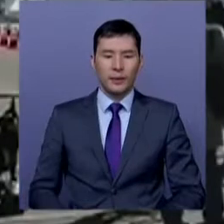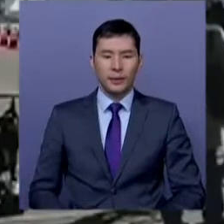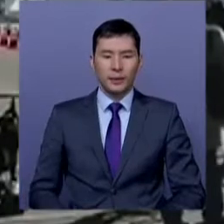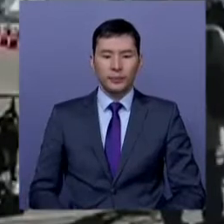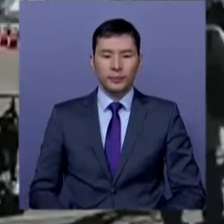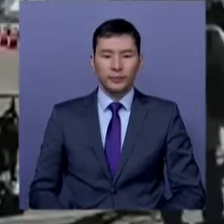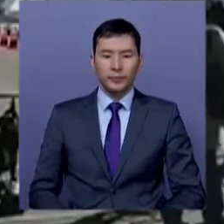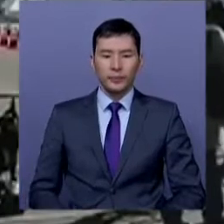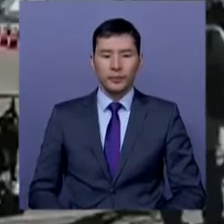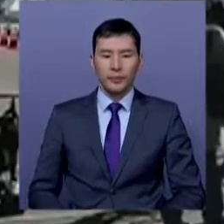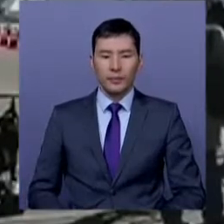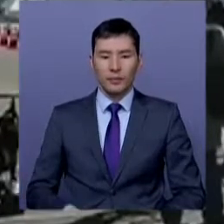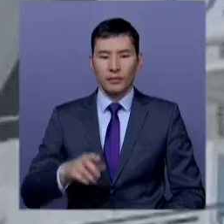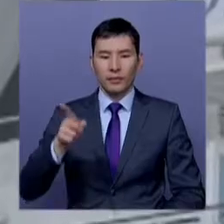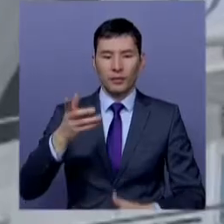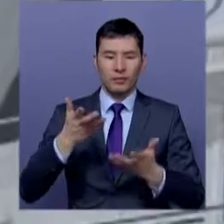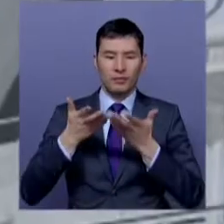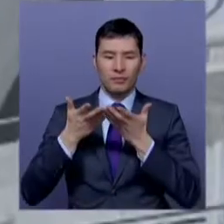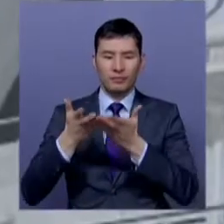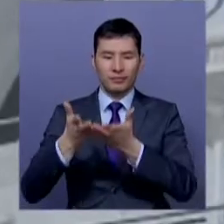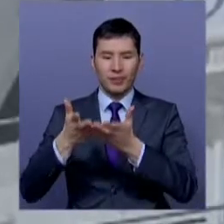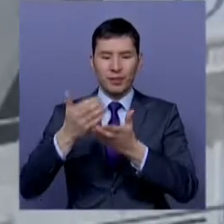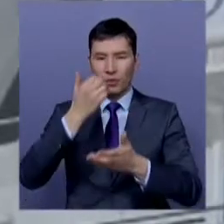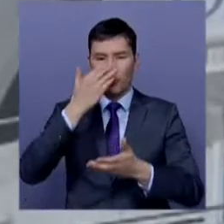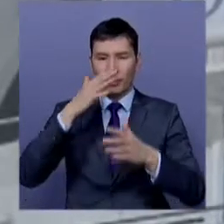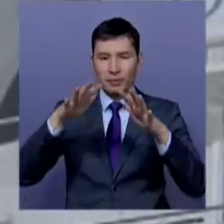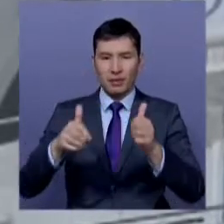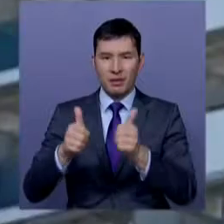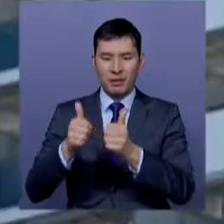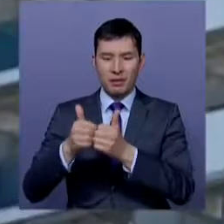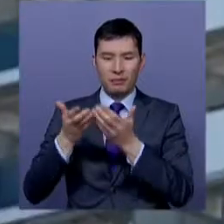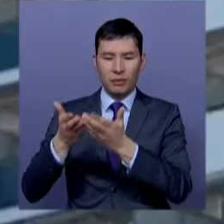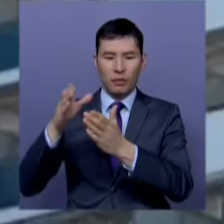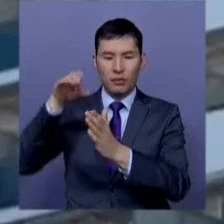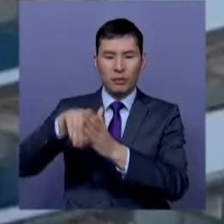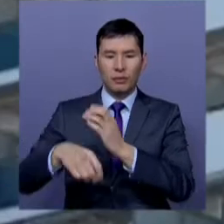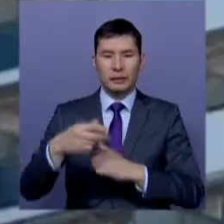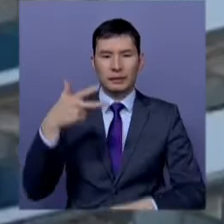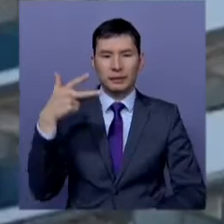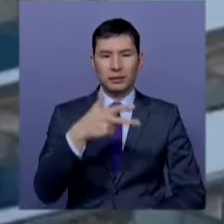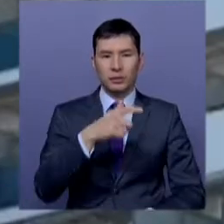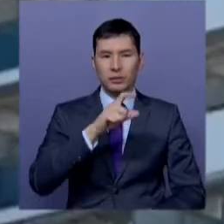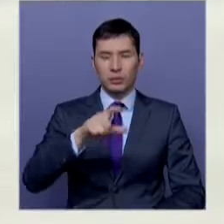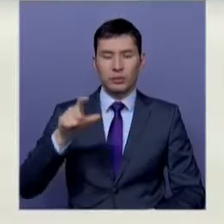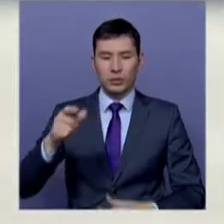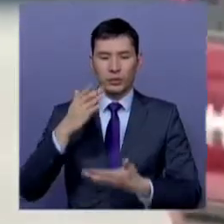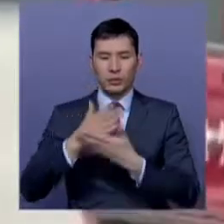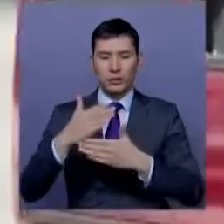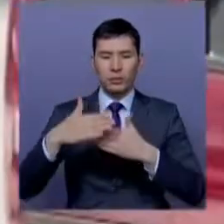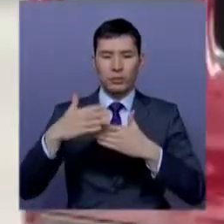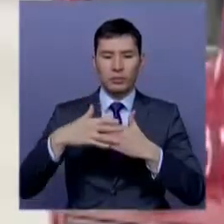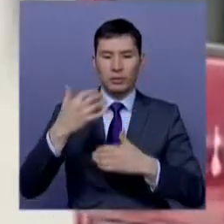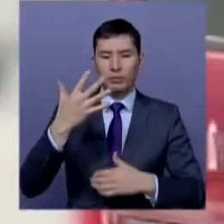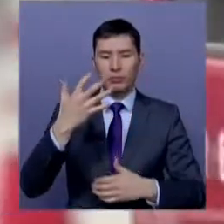Екі аптаға жуық карантинда тұрған Diamond Princess круиздік лайнерінің бортында қазір 3000-нан астам адам қалған. Аса қауіпті вирус осы уақытқа дейін кемедегі 500-ге тарта